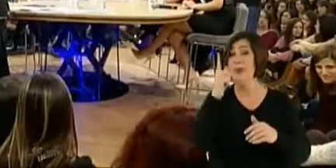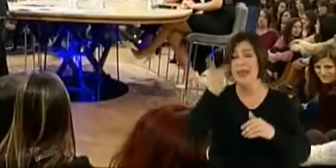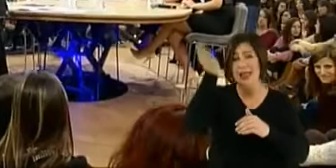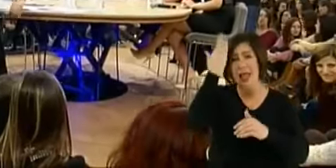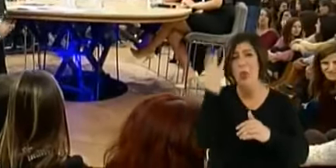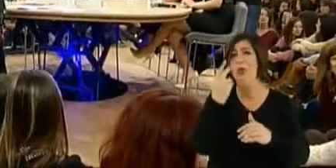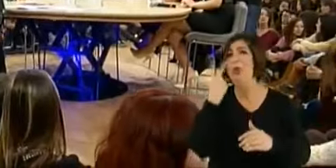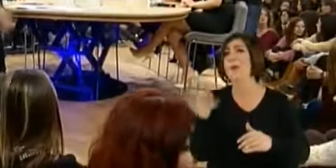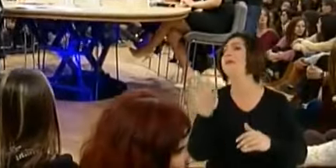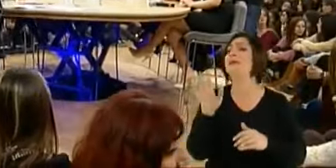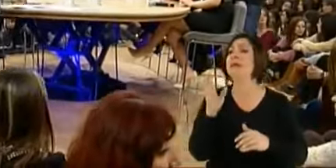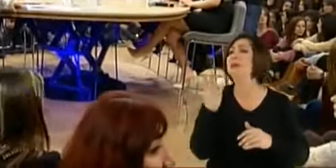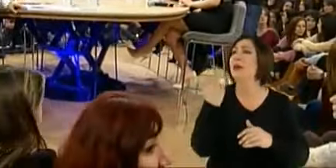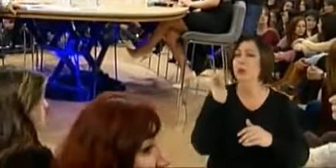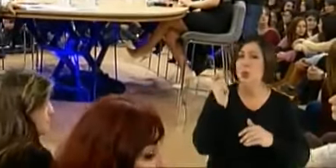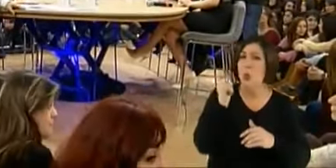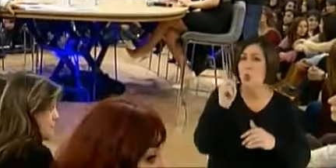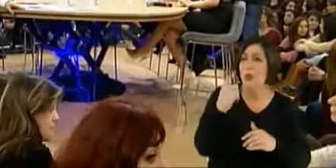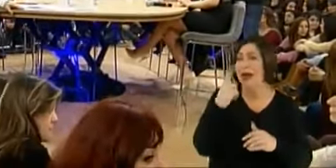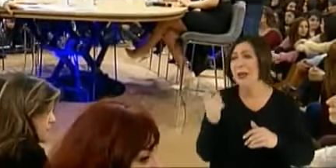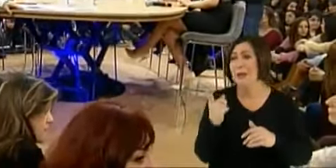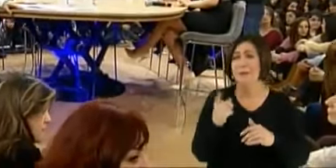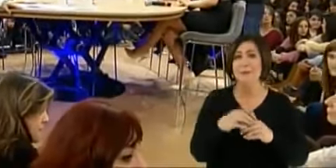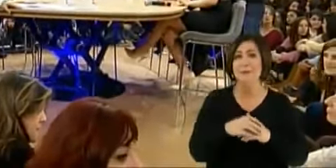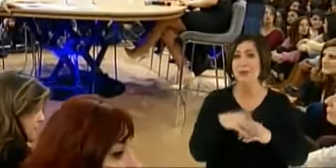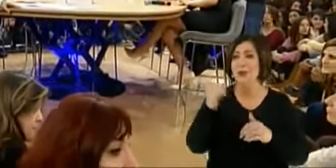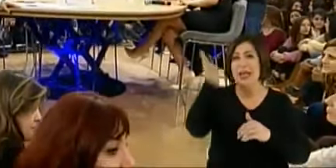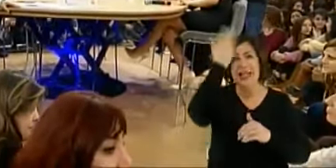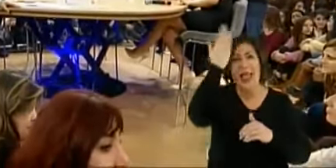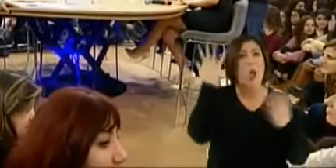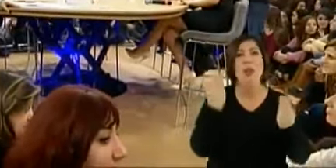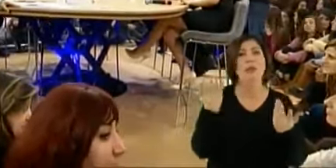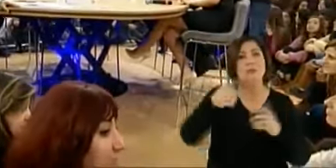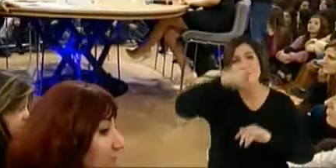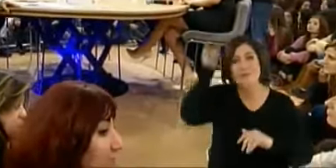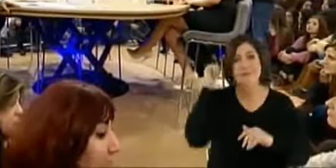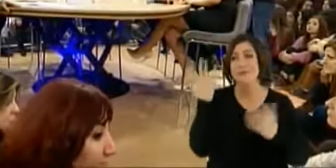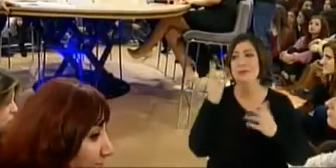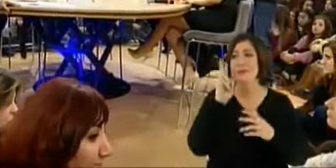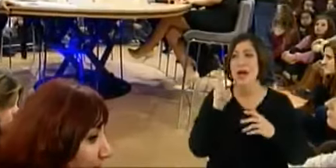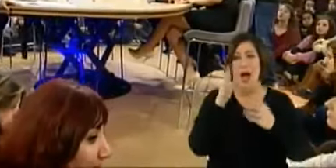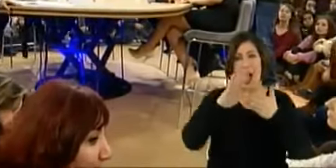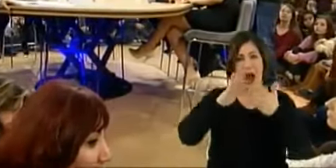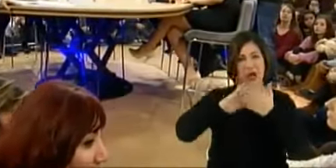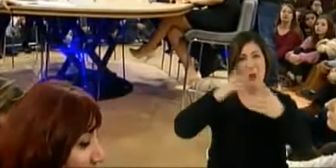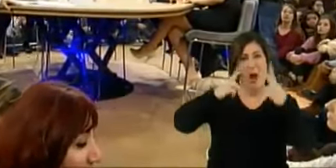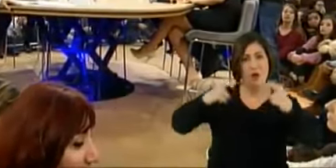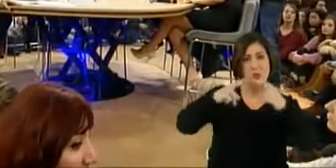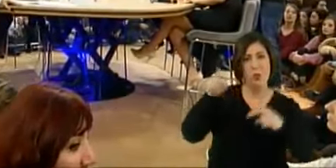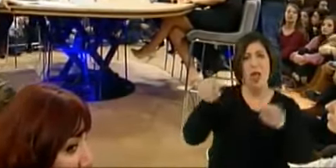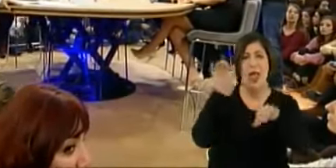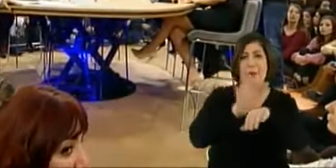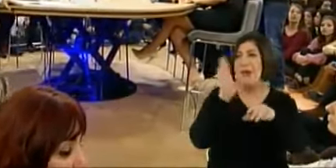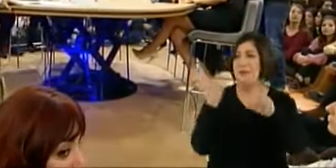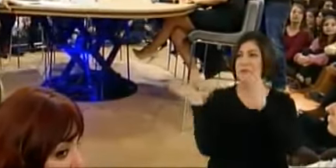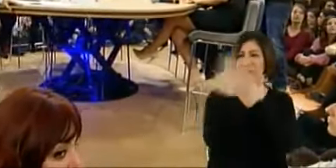kel halini göremez miyiz? Bakayım bir geliyorsa ne kadar zor mu geliyor bakalım. Şu kel halinizi görmek ben istiyorum. Ben arkadaşlar şimdi araştırıyorlar